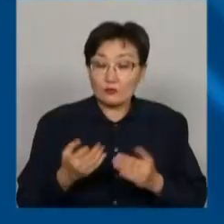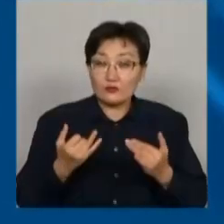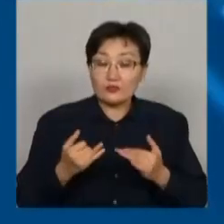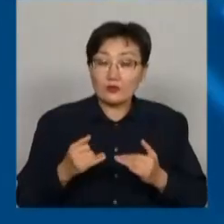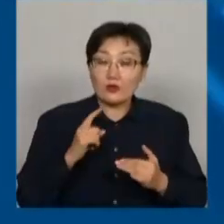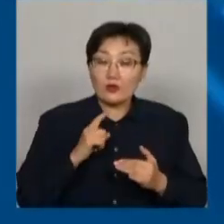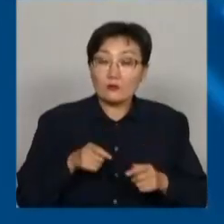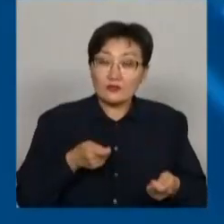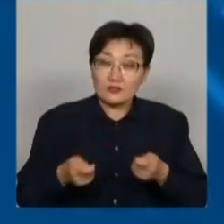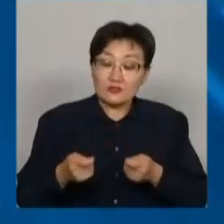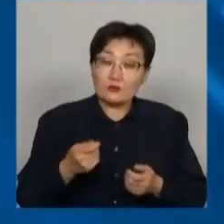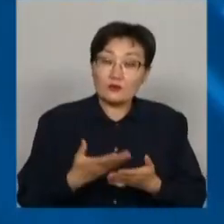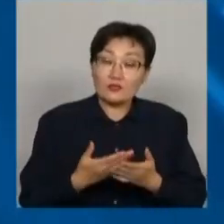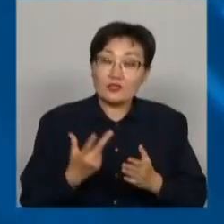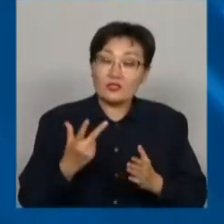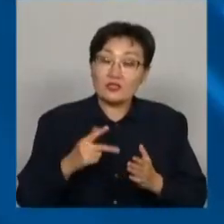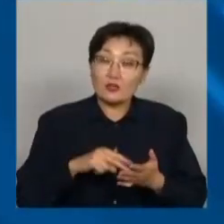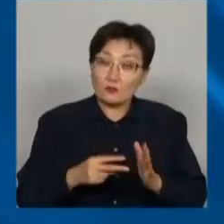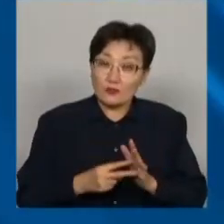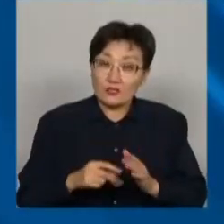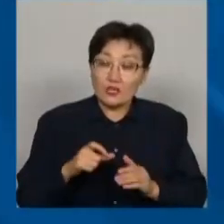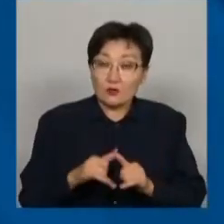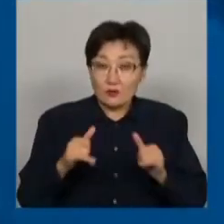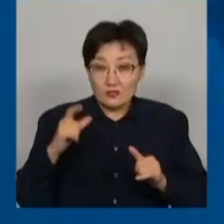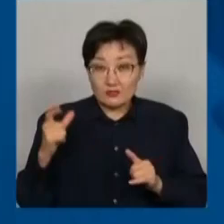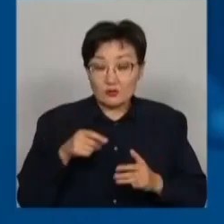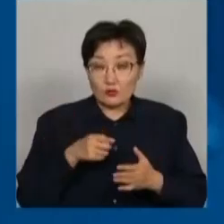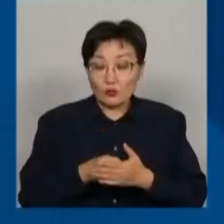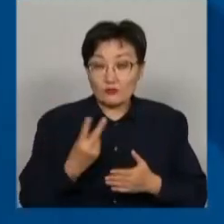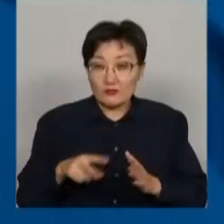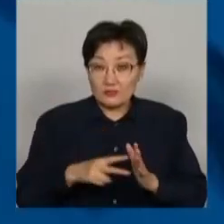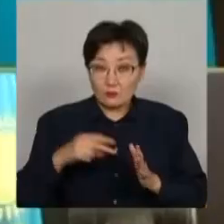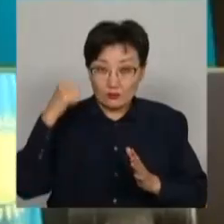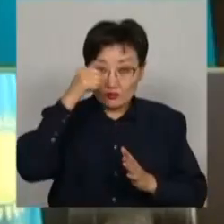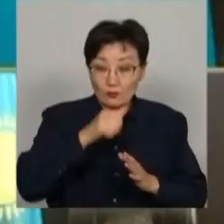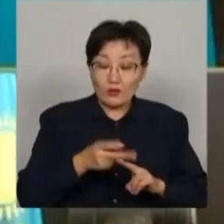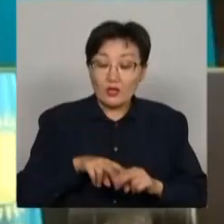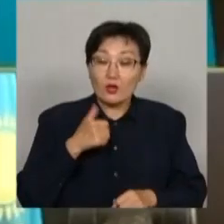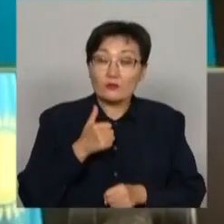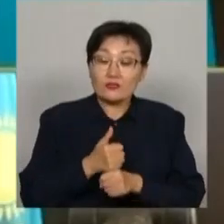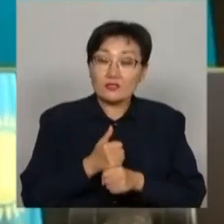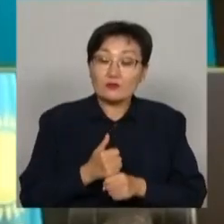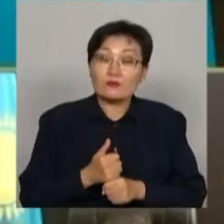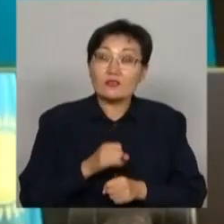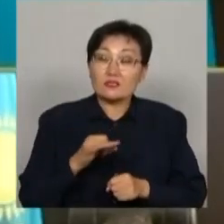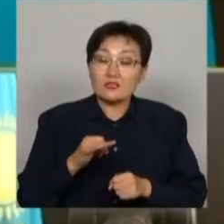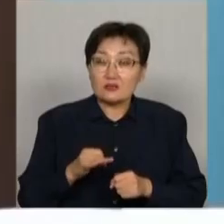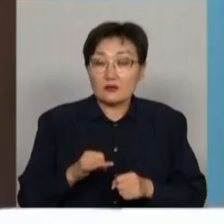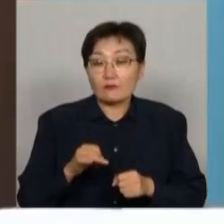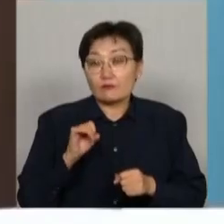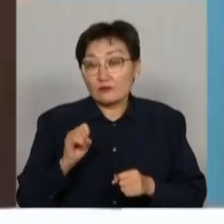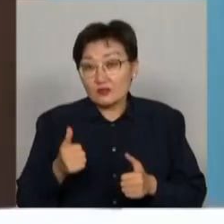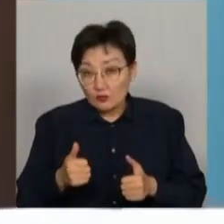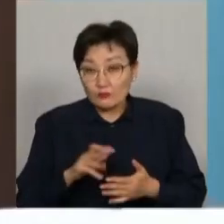Сегодня в правительстве представили три сценария развития экономики страны до 2027 года. Это базовый, оптимистический и